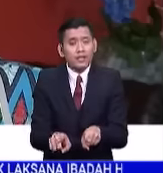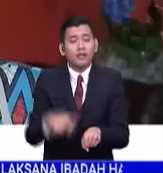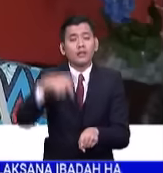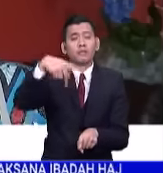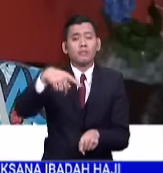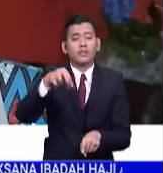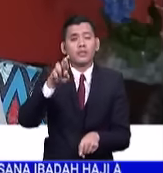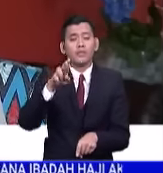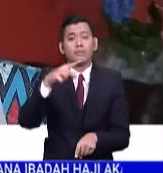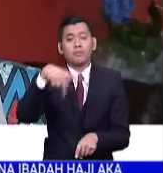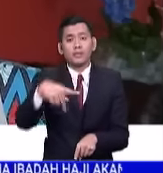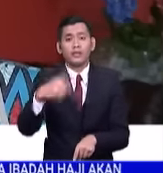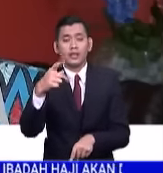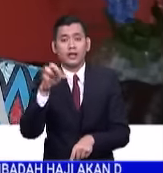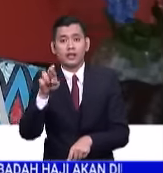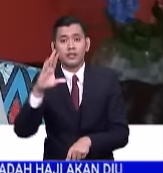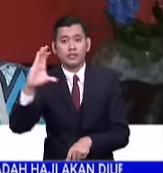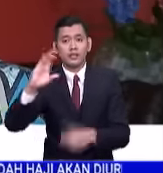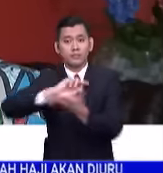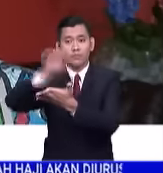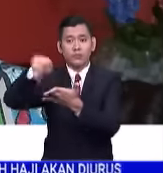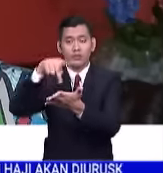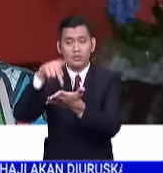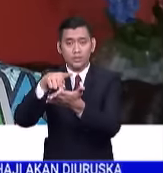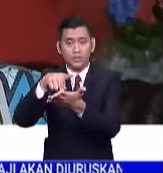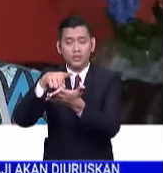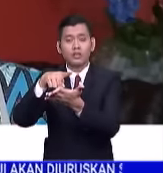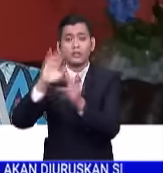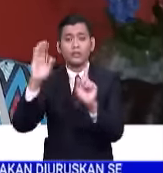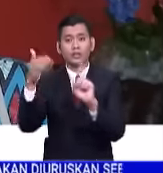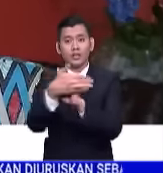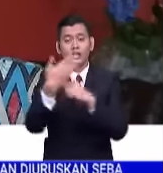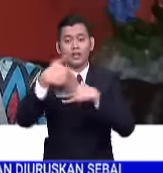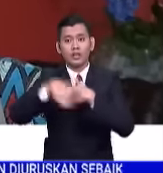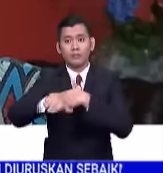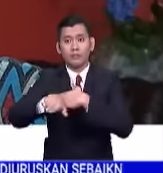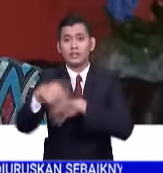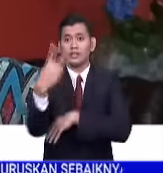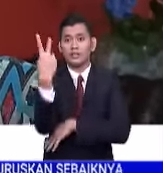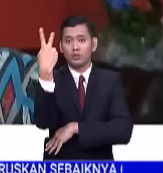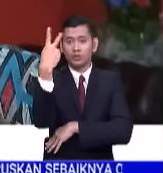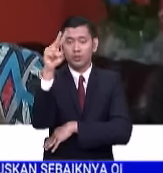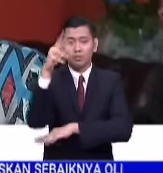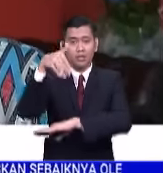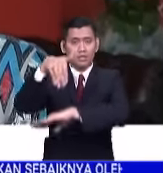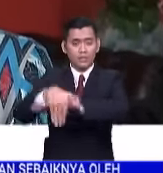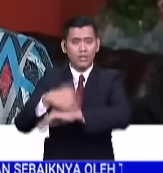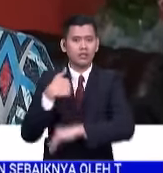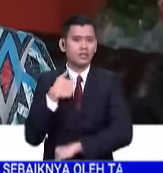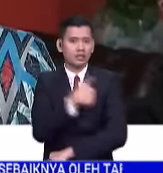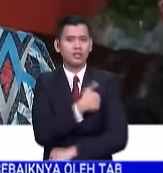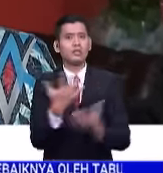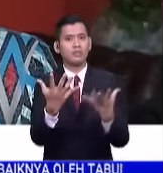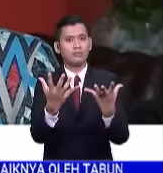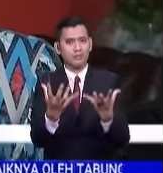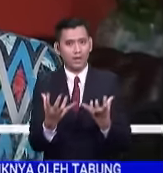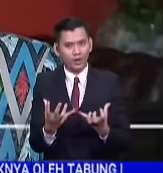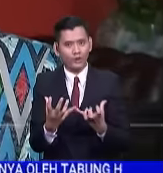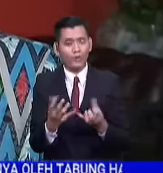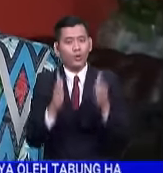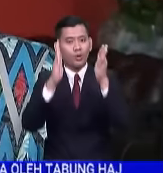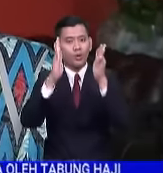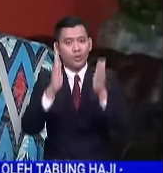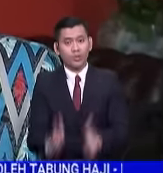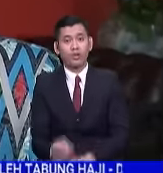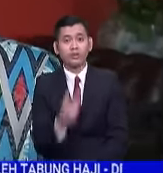PKRC MIPS di Serdang selepas 12 malam. Jadi kita nak penonton-penonton